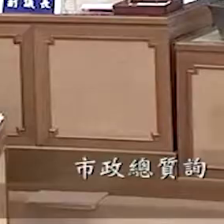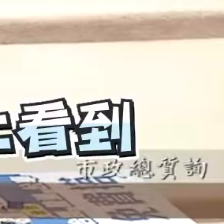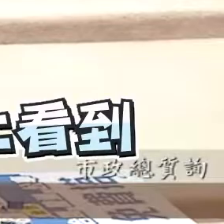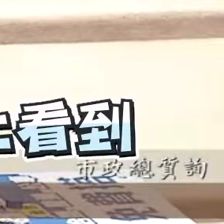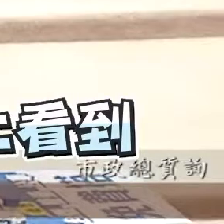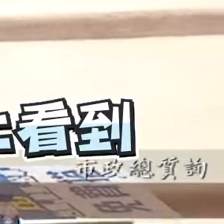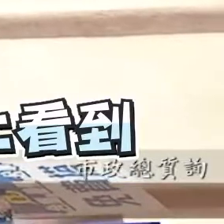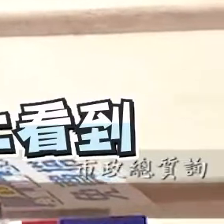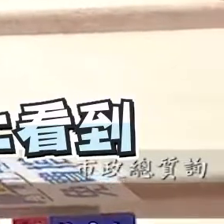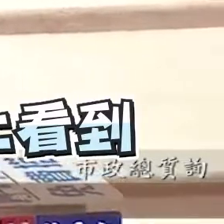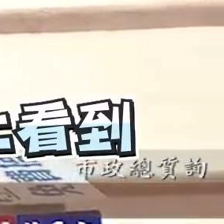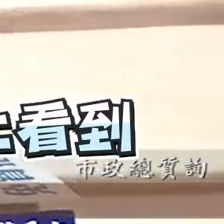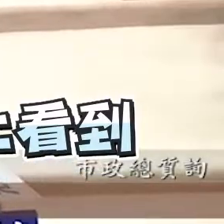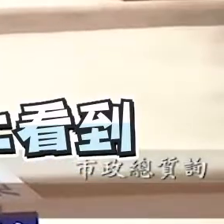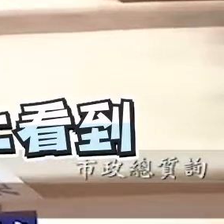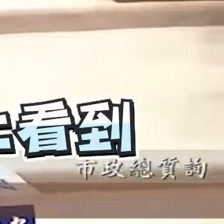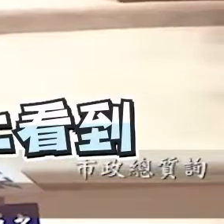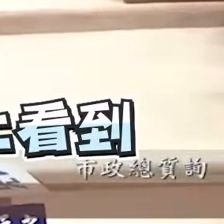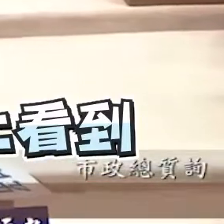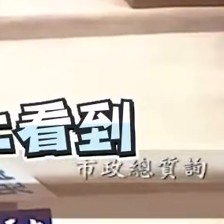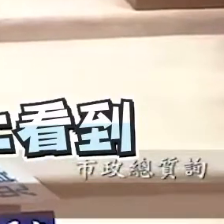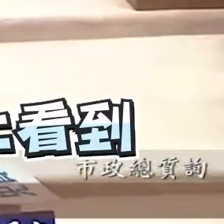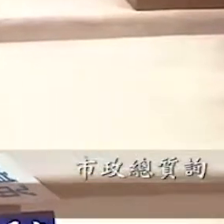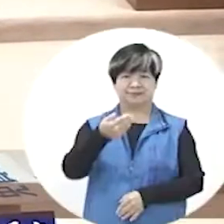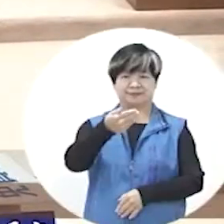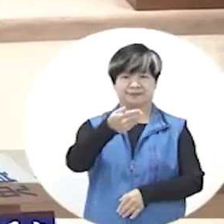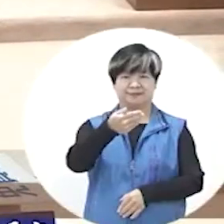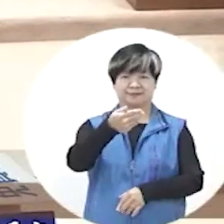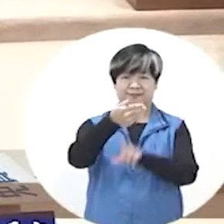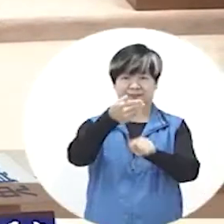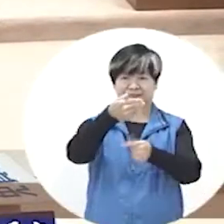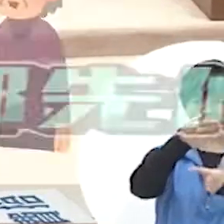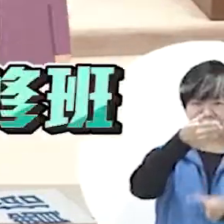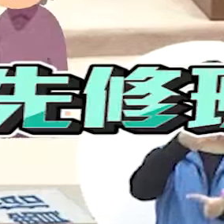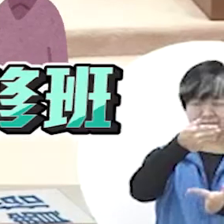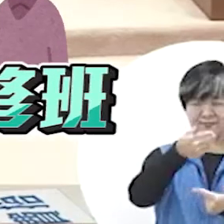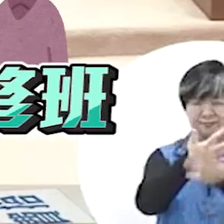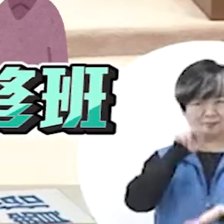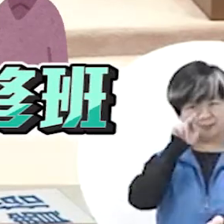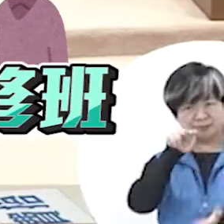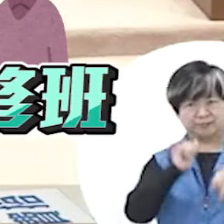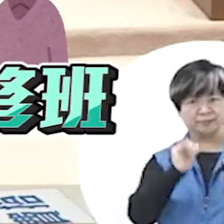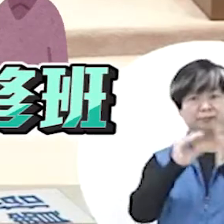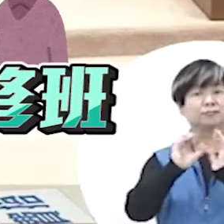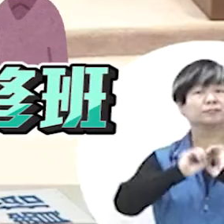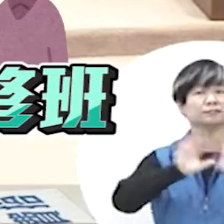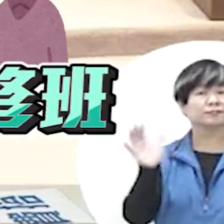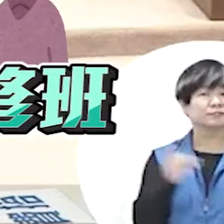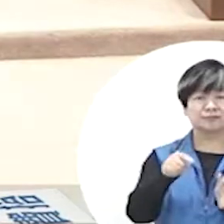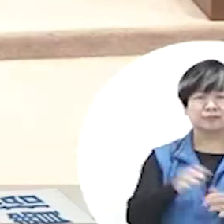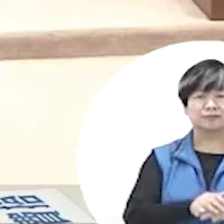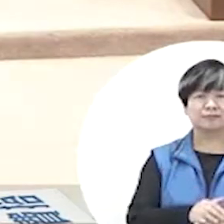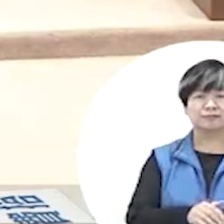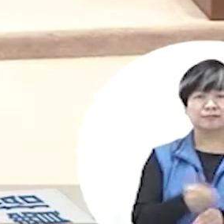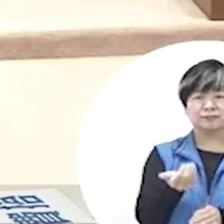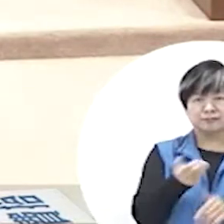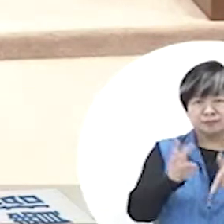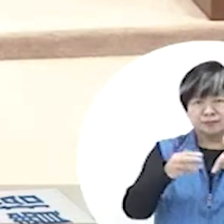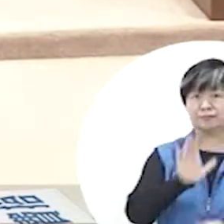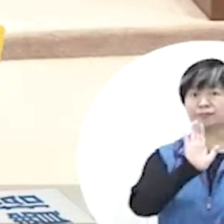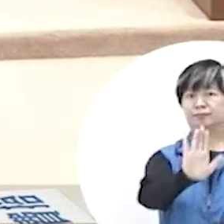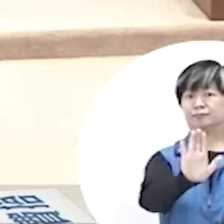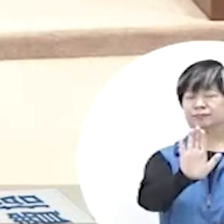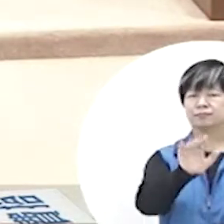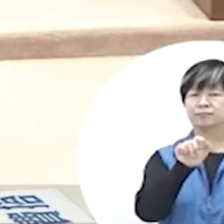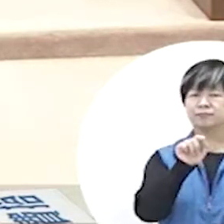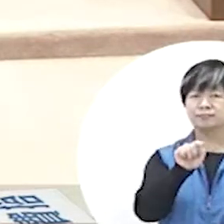这样，其实我在9月6号就在网络上看到社会局已经公告了，说要做一个英法俱乐部的先修班。具体的做法是说